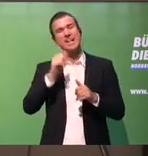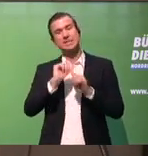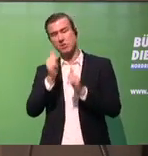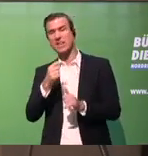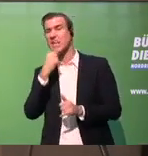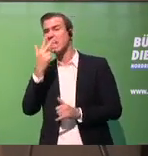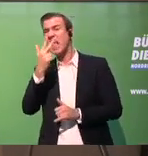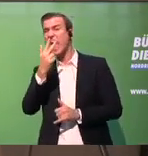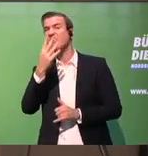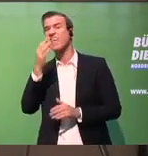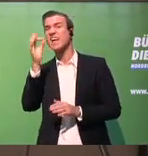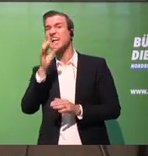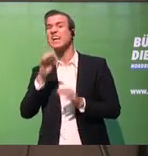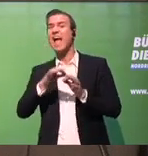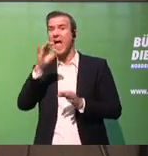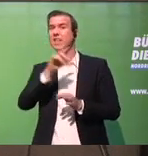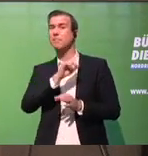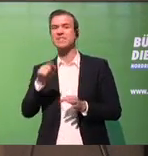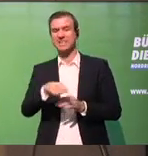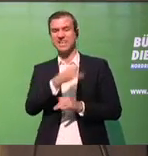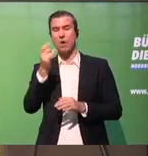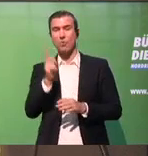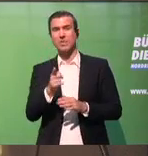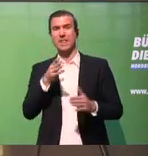eher von 3 bis 4 Grad bis Ende des Jahrhunderts.